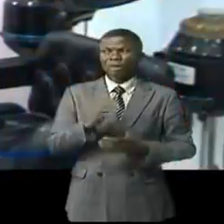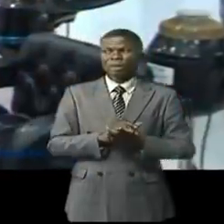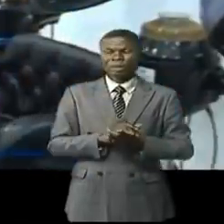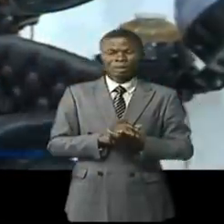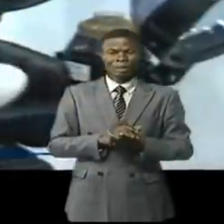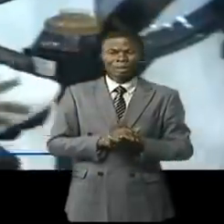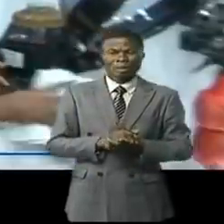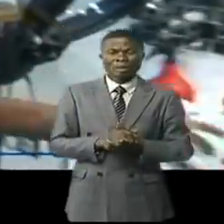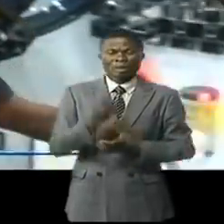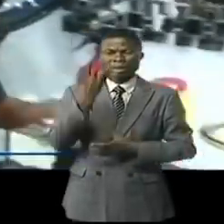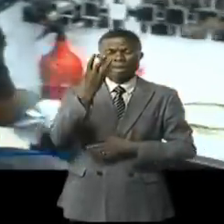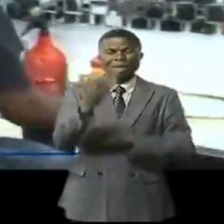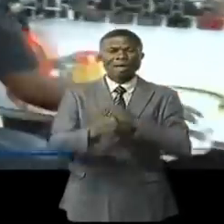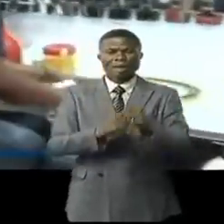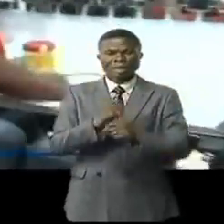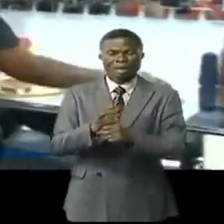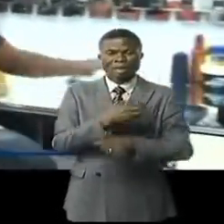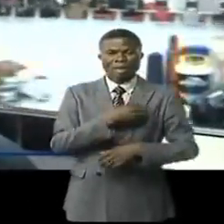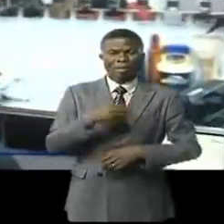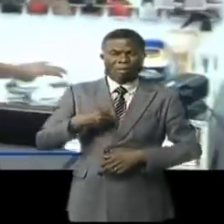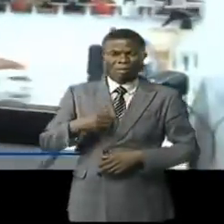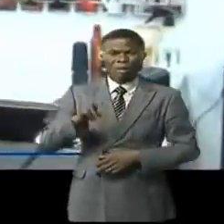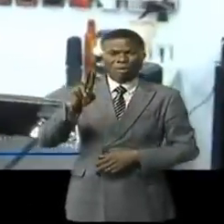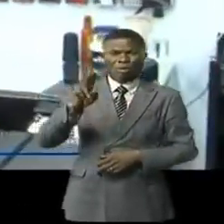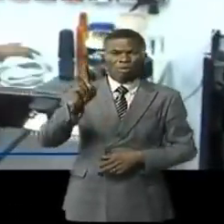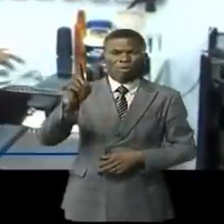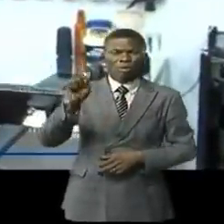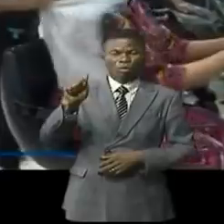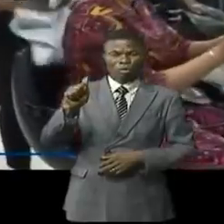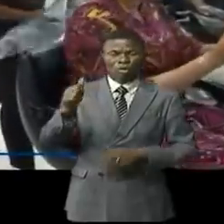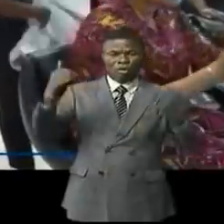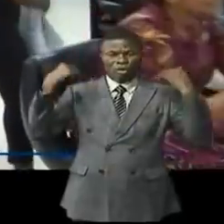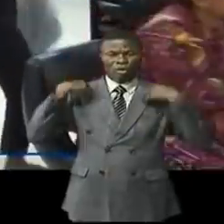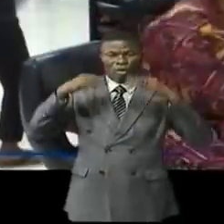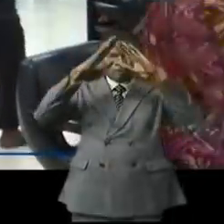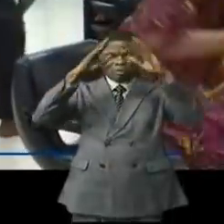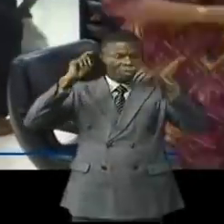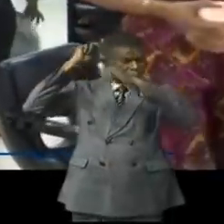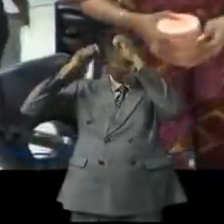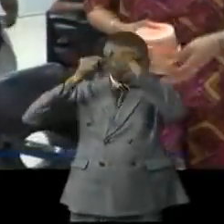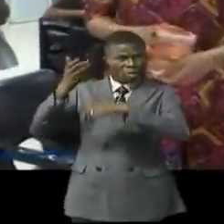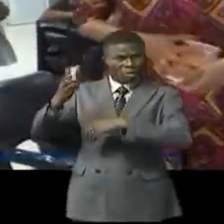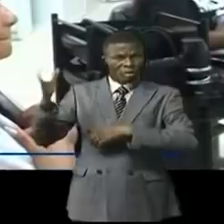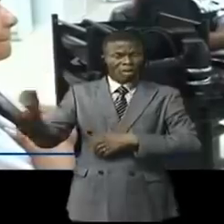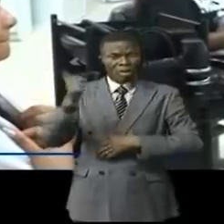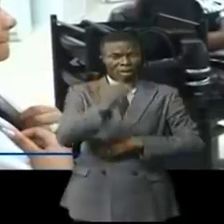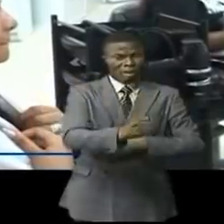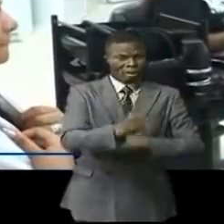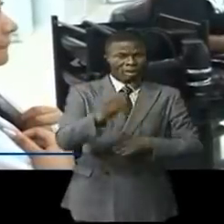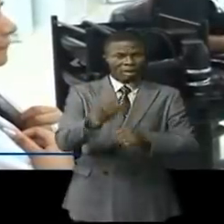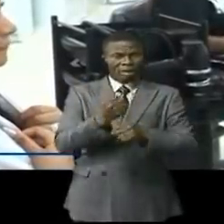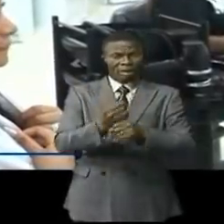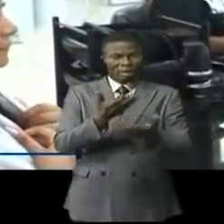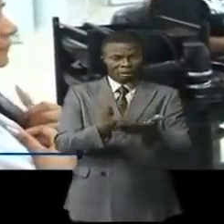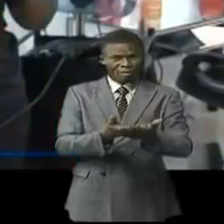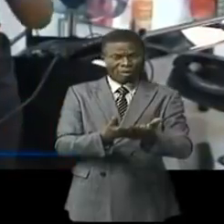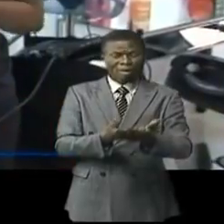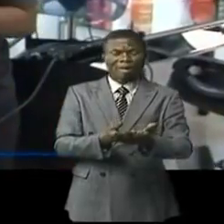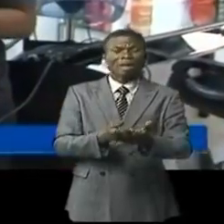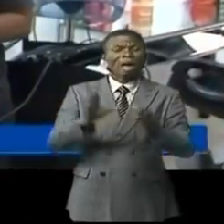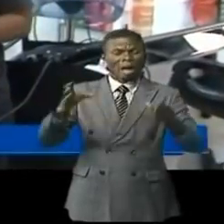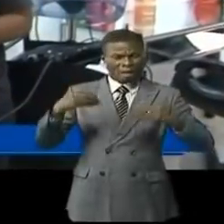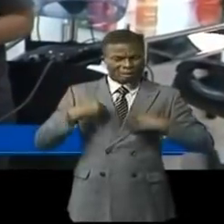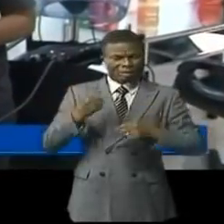Il y a 4 ans, Madame Ouda, la patronne de ses salons de beauté, l'a embauchée malgré son handicap. Mon